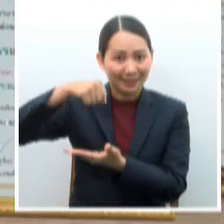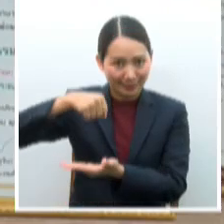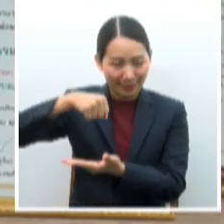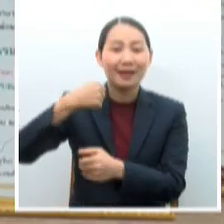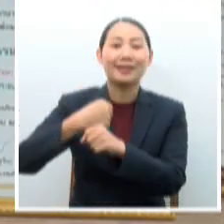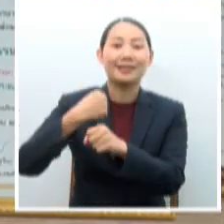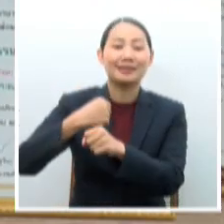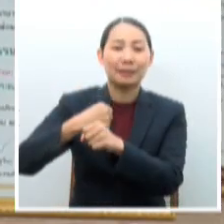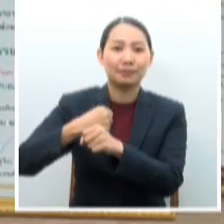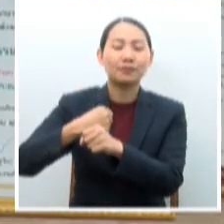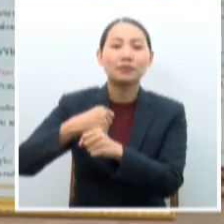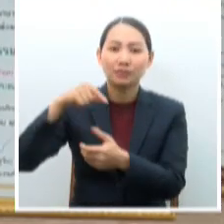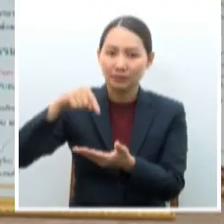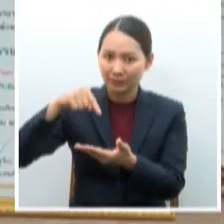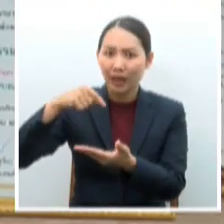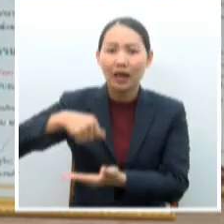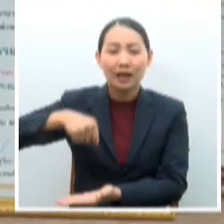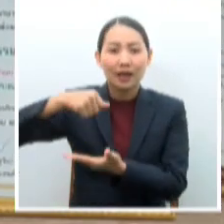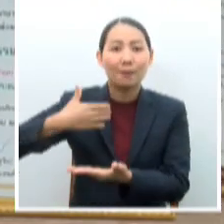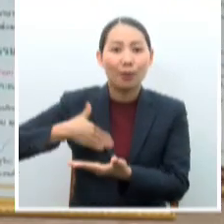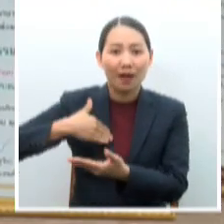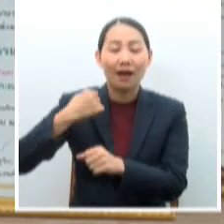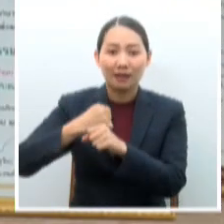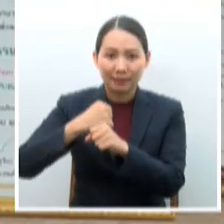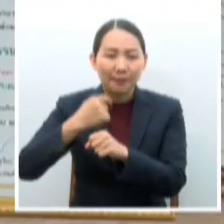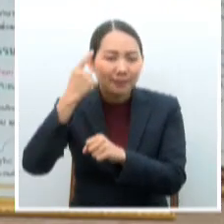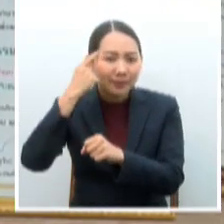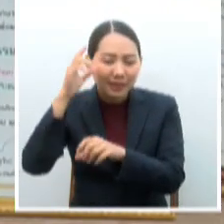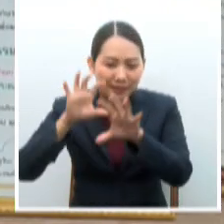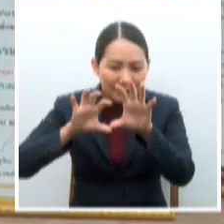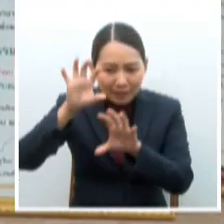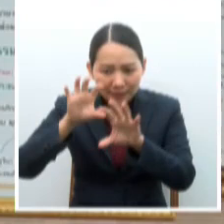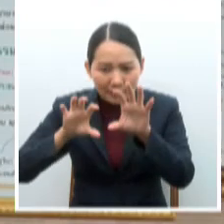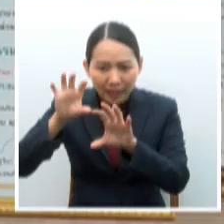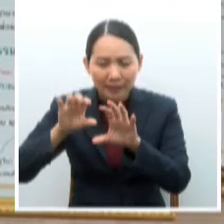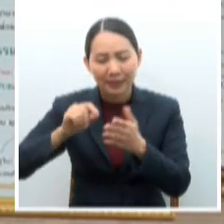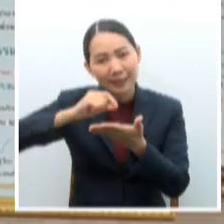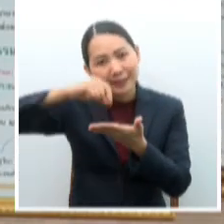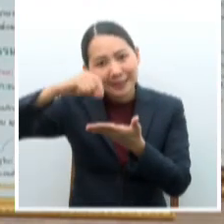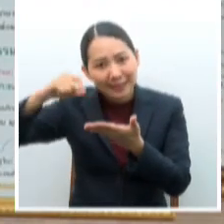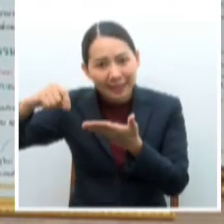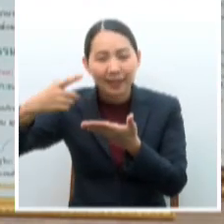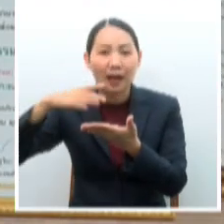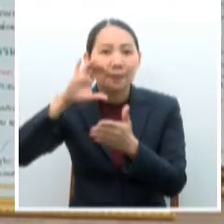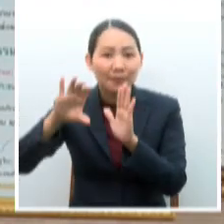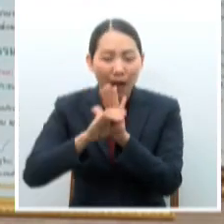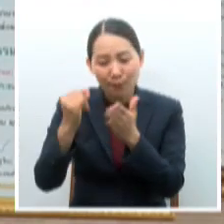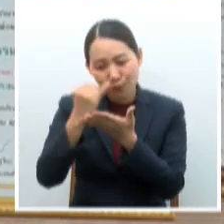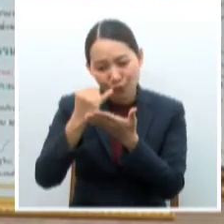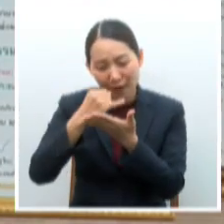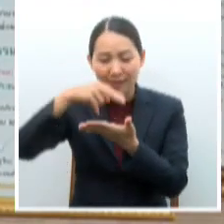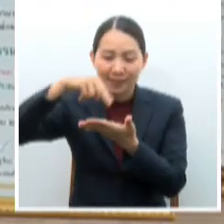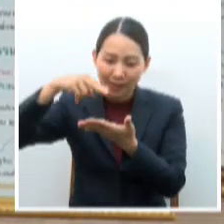เนื่องจากกระเป๋าผ้าเนี่ยก็จะต้องมีการจัดองค์ประกอบต่างๆนะคะไม่ว่าจะเป็นเรื่องของการเขียนการวาดภาพแล้วก็ระบ